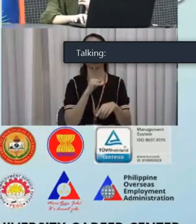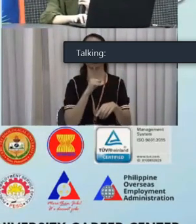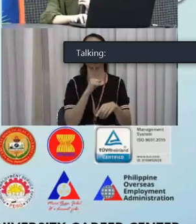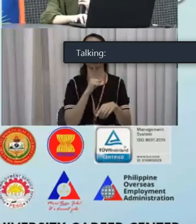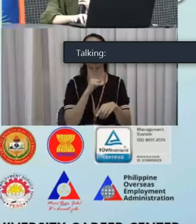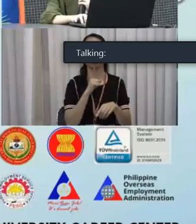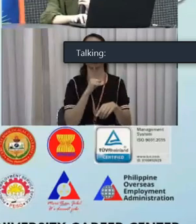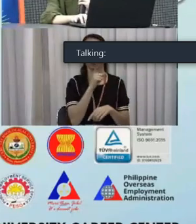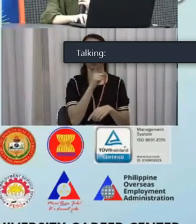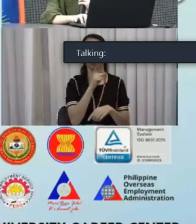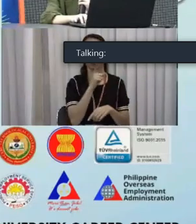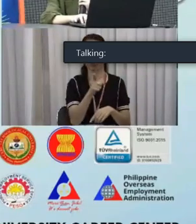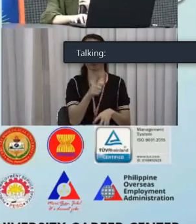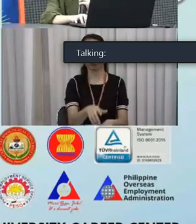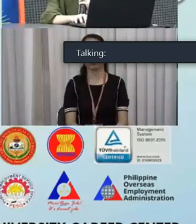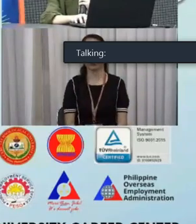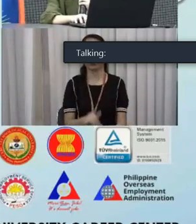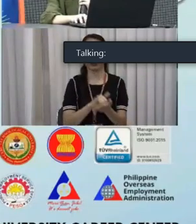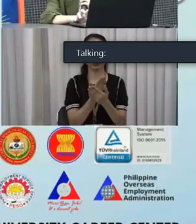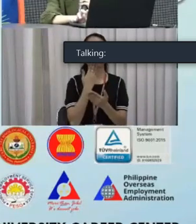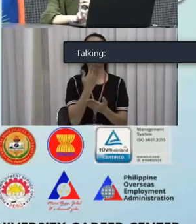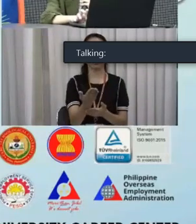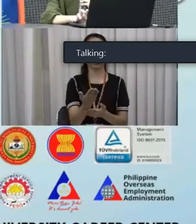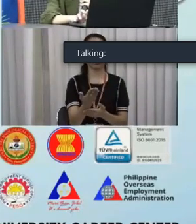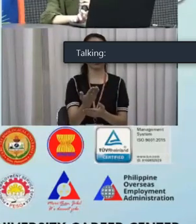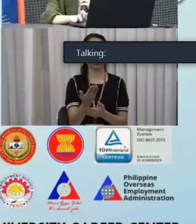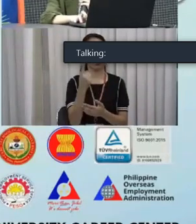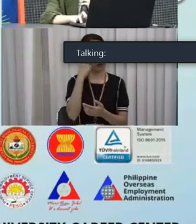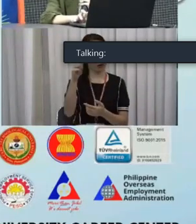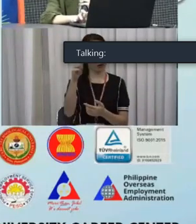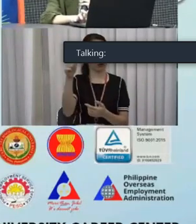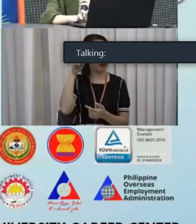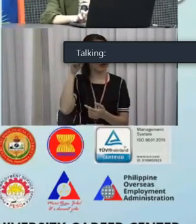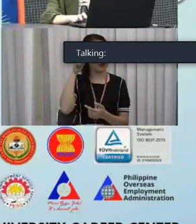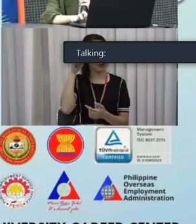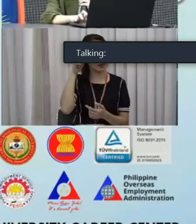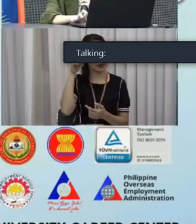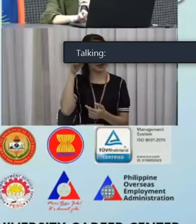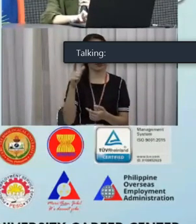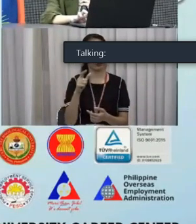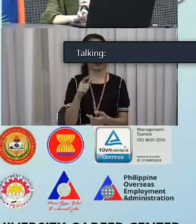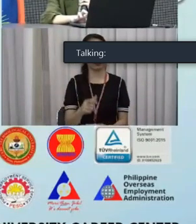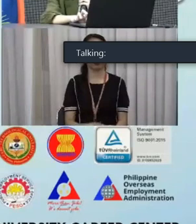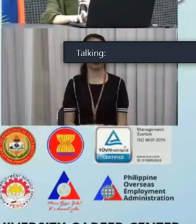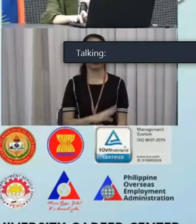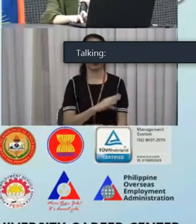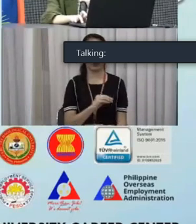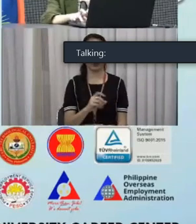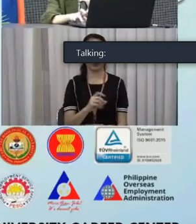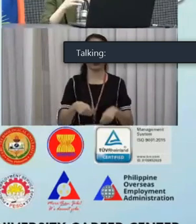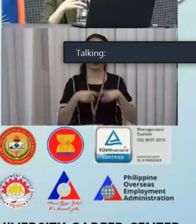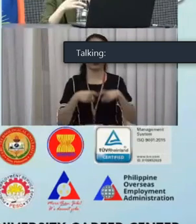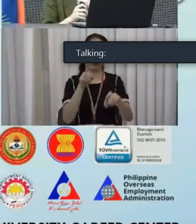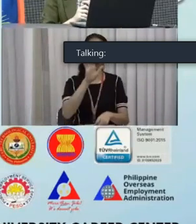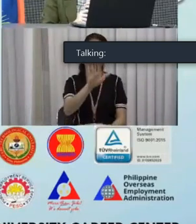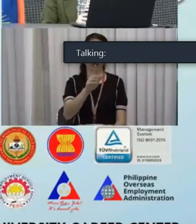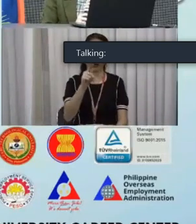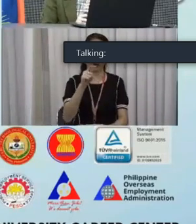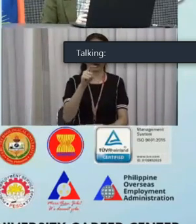so that would be all. Thank you for listening and for sparing your